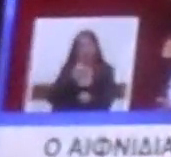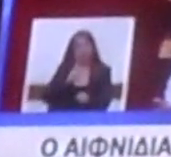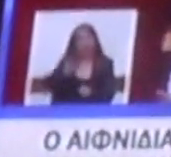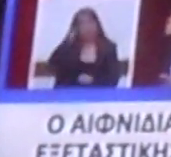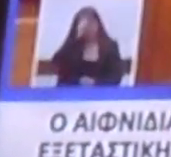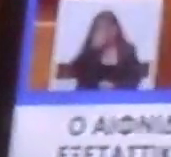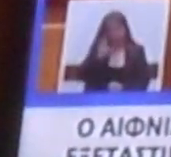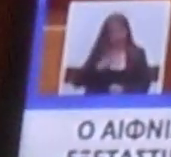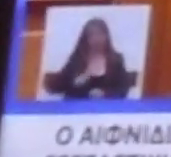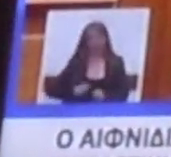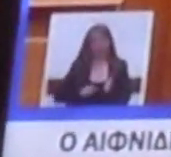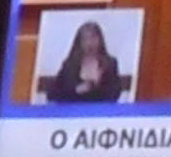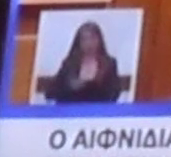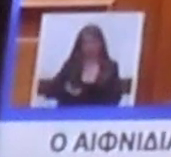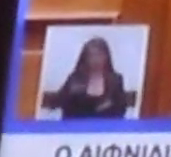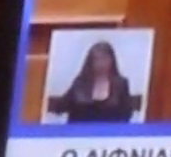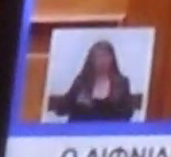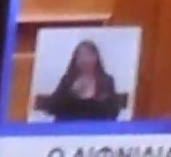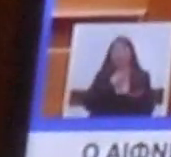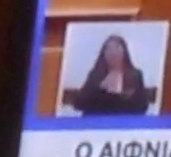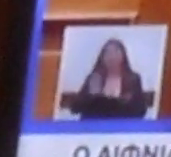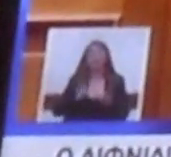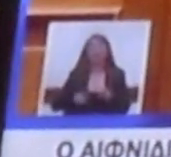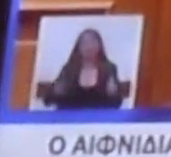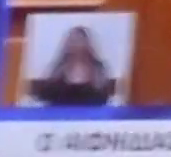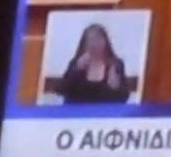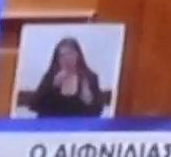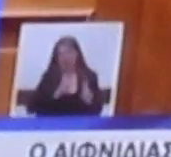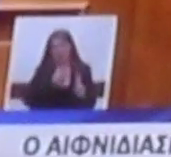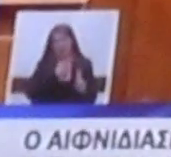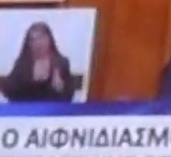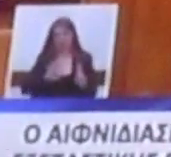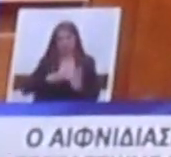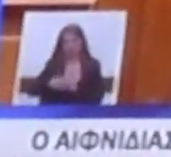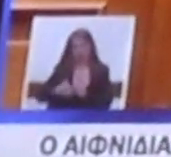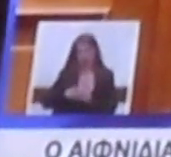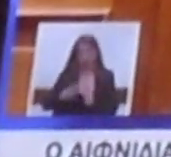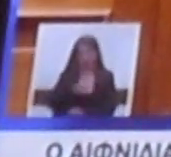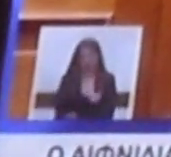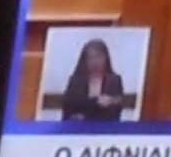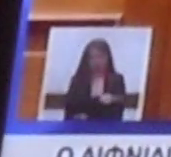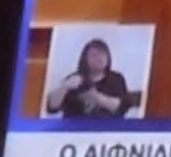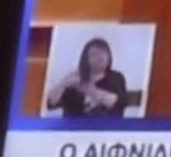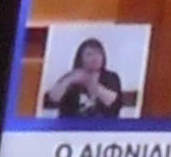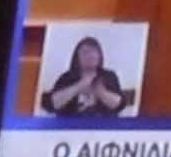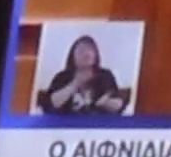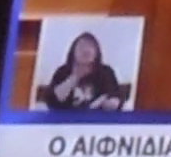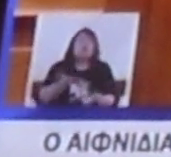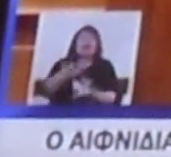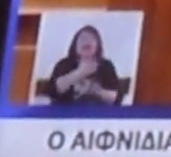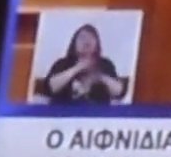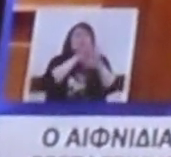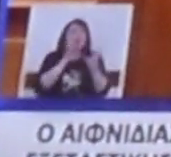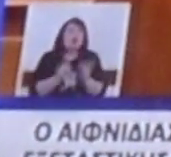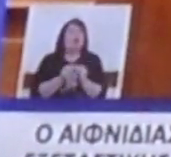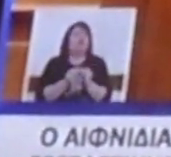προς τιμή του είπε ότι εγώ είμαι δικηγόρος και ξέρω να φοράω παντελόνια και ζητάω συγγνώμη. Προσέξτε, εγώ θα διαφωνήσω μαζί σου, Αντρέα Καψαβέλη, λέγοντας ότι